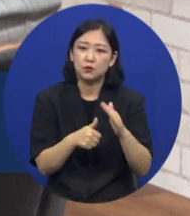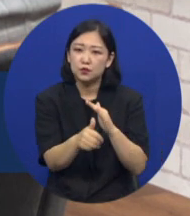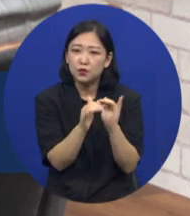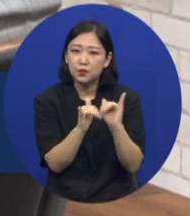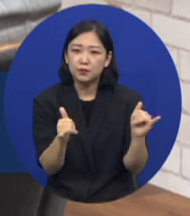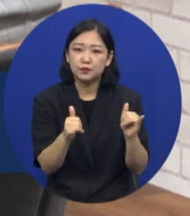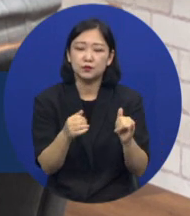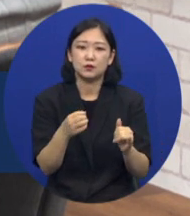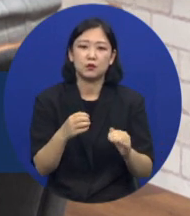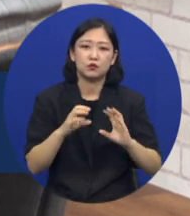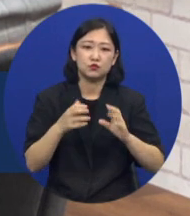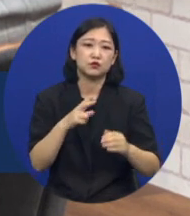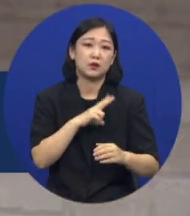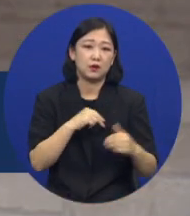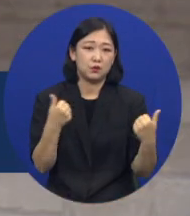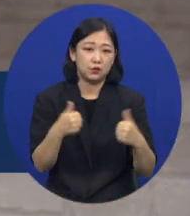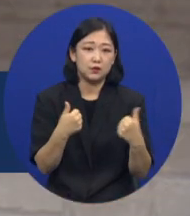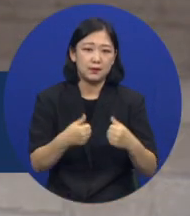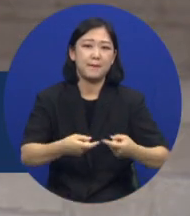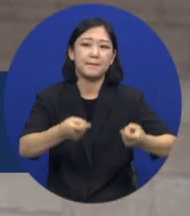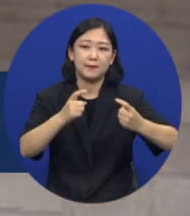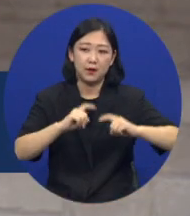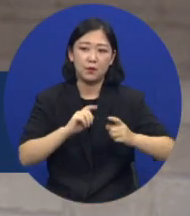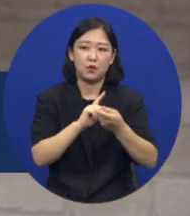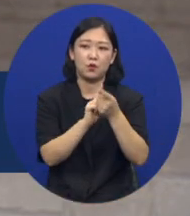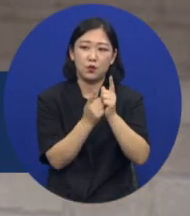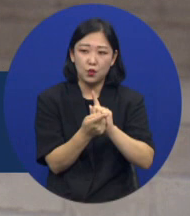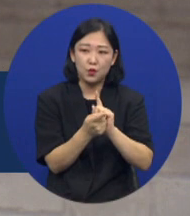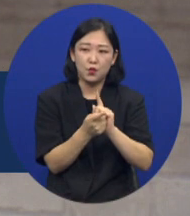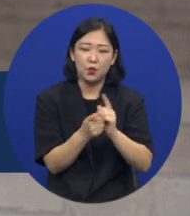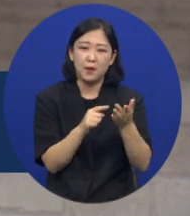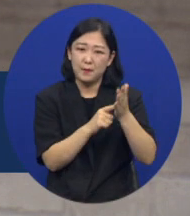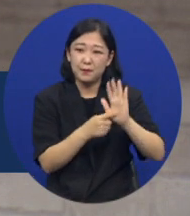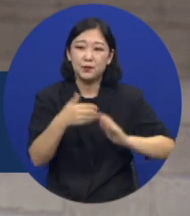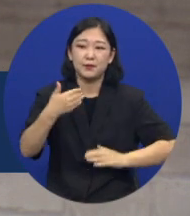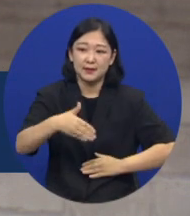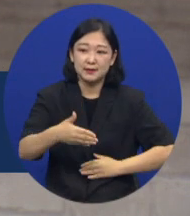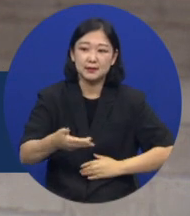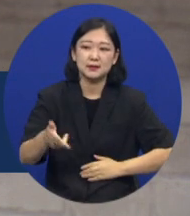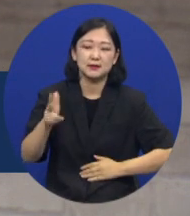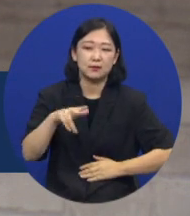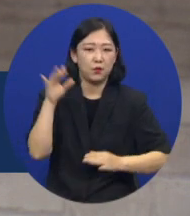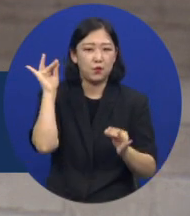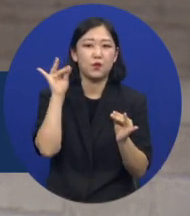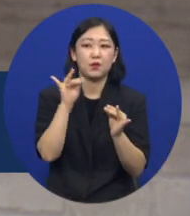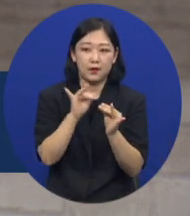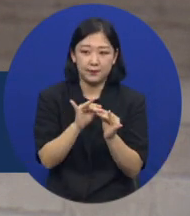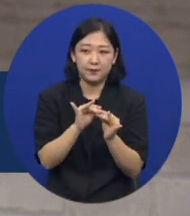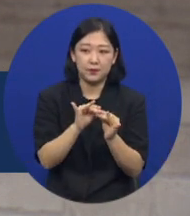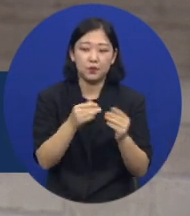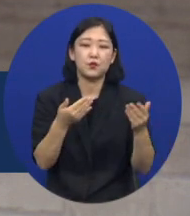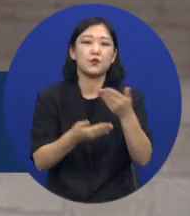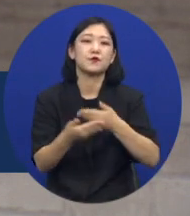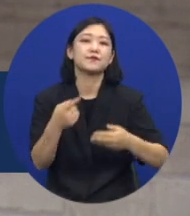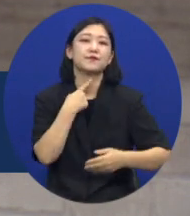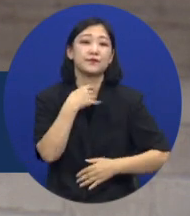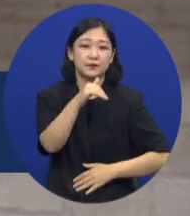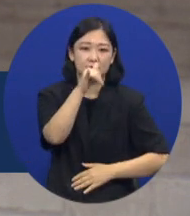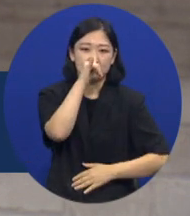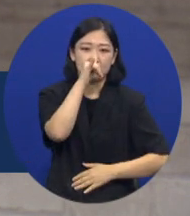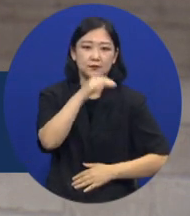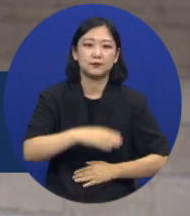새 국회의원이 참여할 해서 서로 발표는 안 했지만 공감하고 공유한